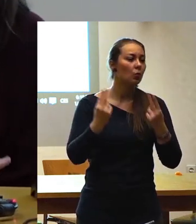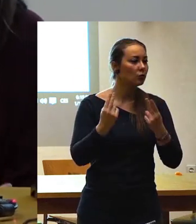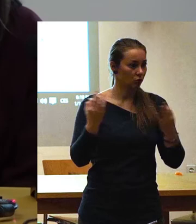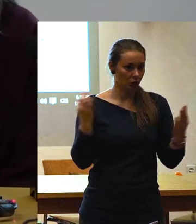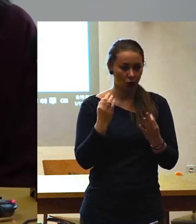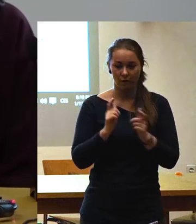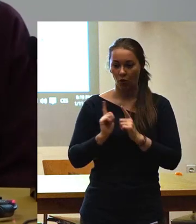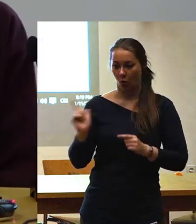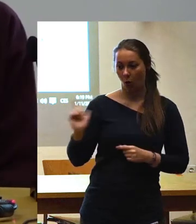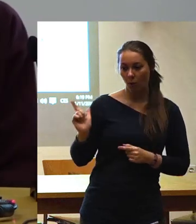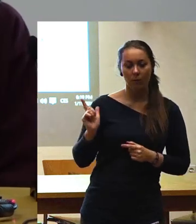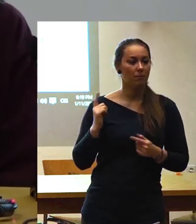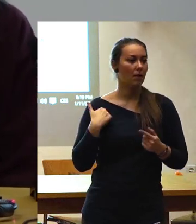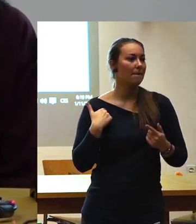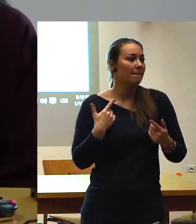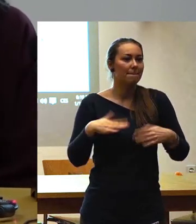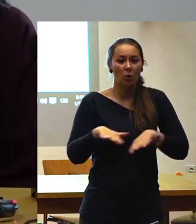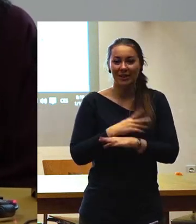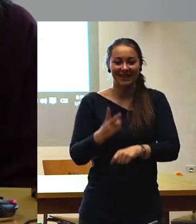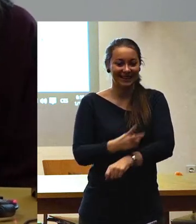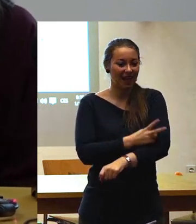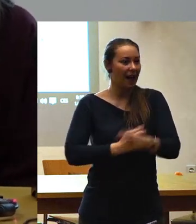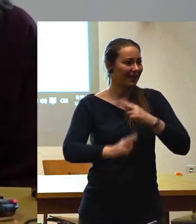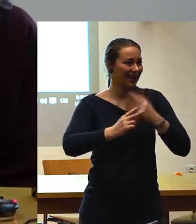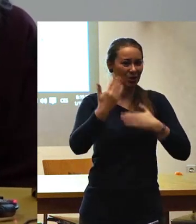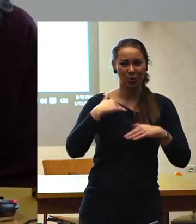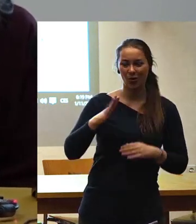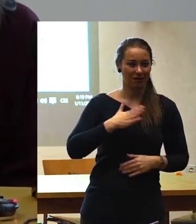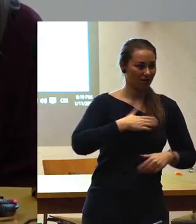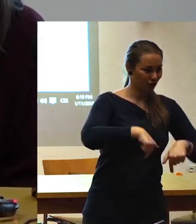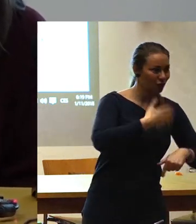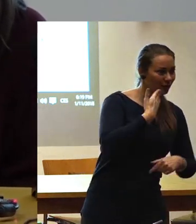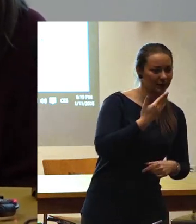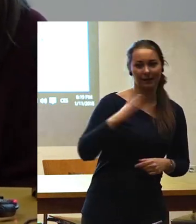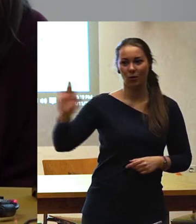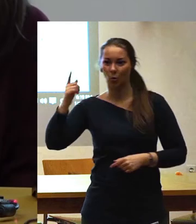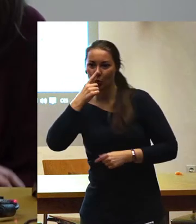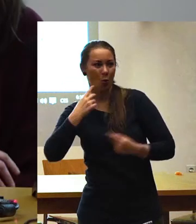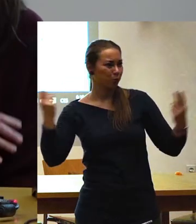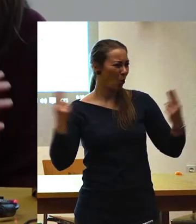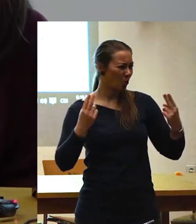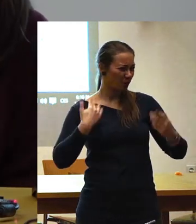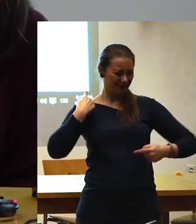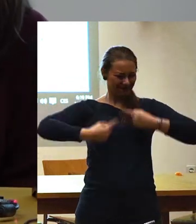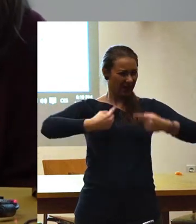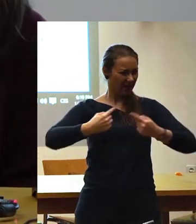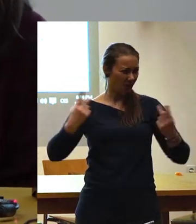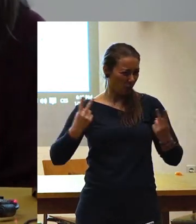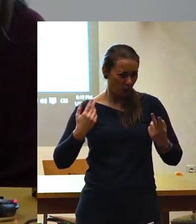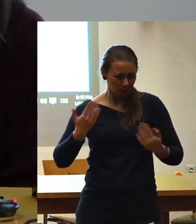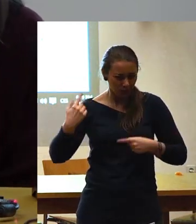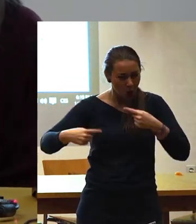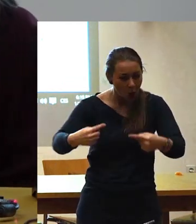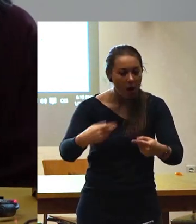že obě vycházíme z nějakých podobných i historických podmínek, historických a kulturních, a proto Maria mě poprosila, abych